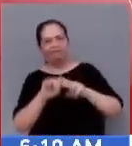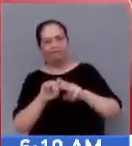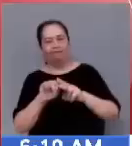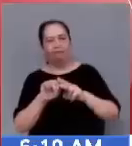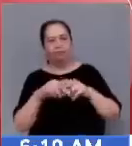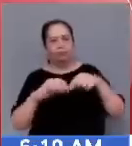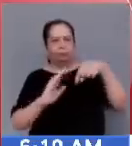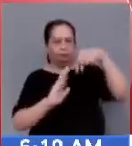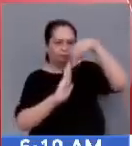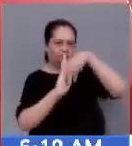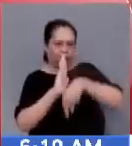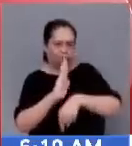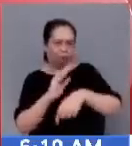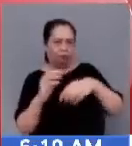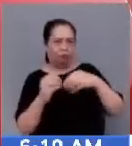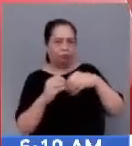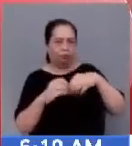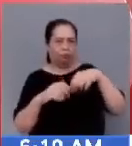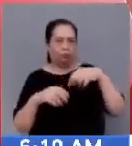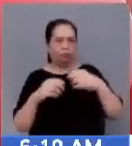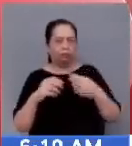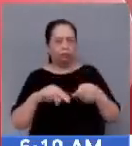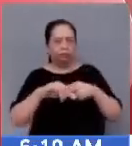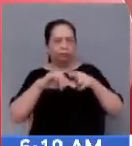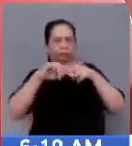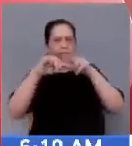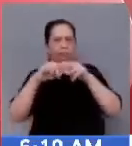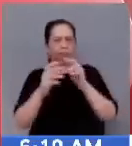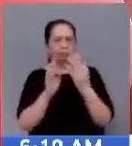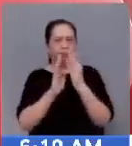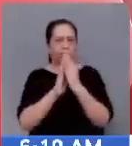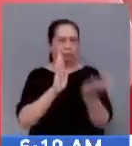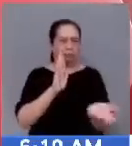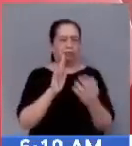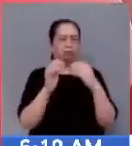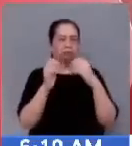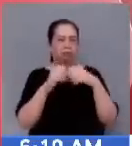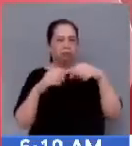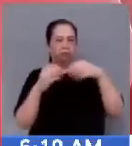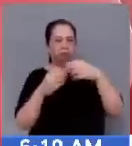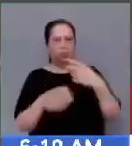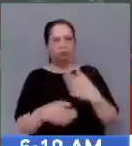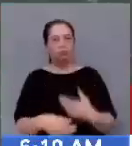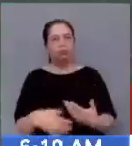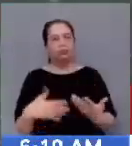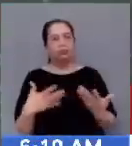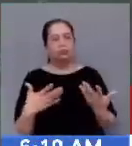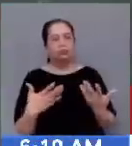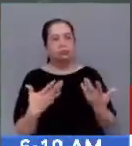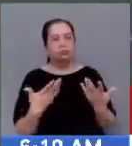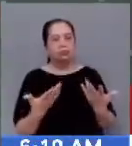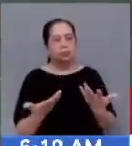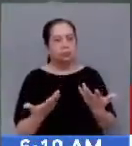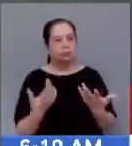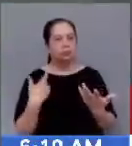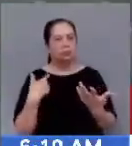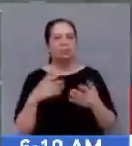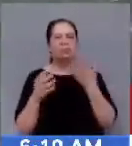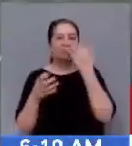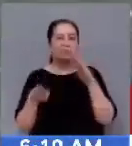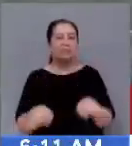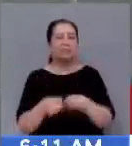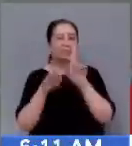Pero nakakatulong po ba ito? O, kasi ang nakikita nating sitwasyon dito. Hindi. hindi naman may po. Sumabay pa kasi na isang